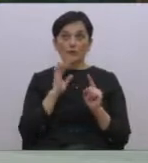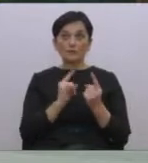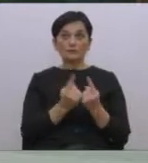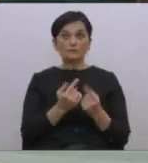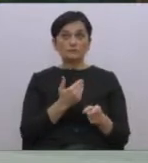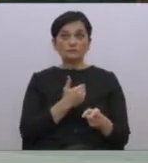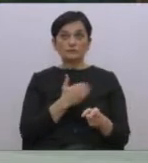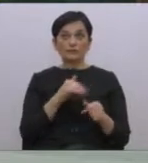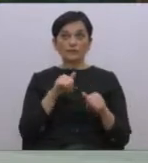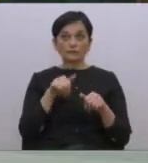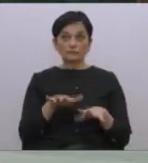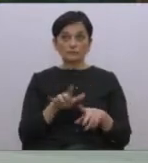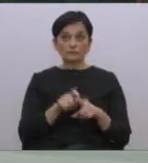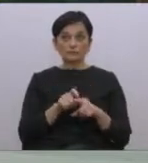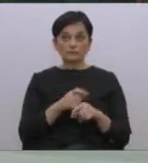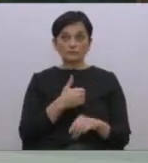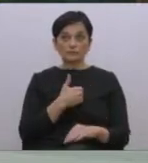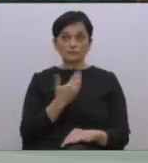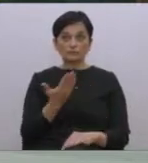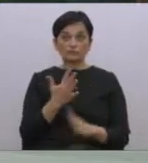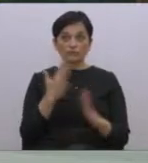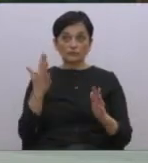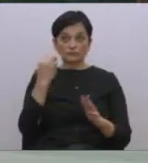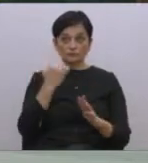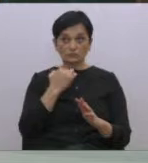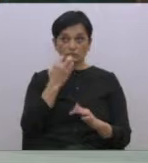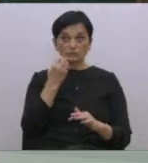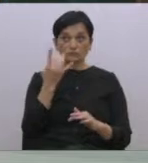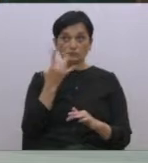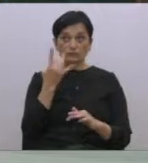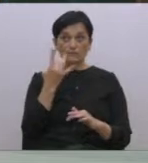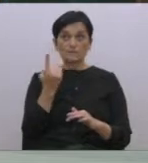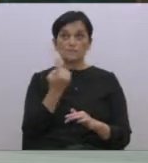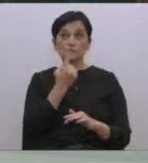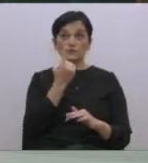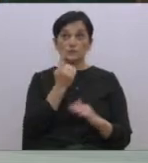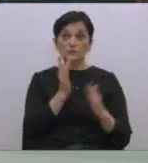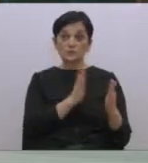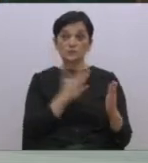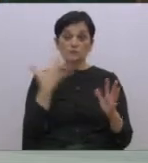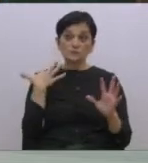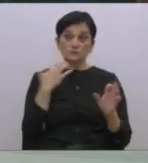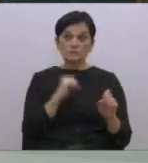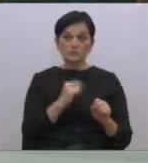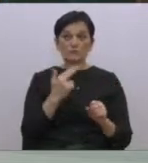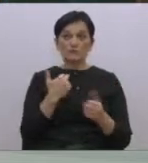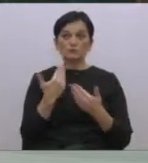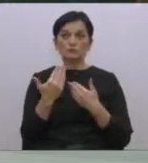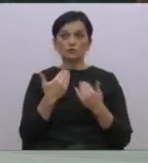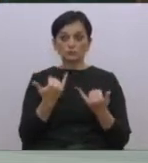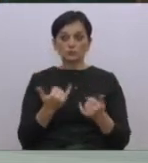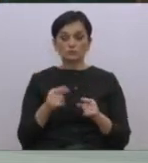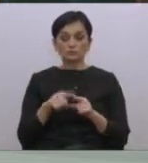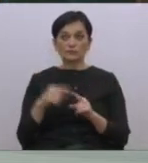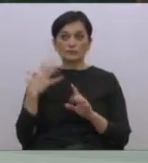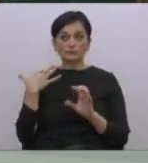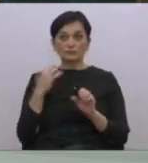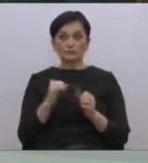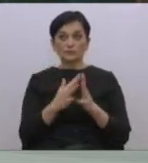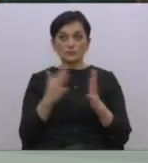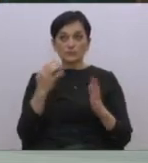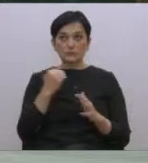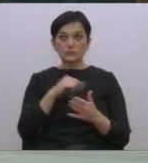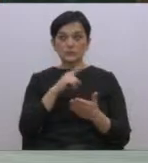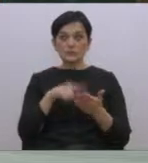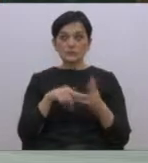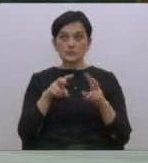უმრავლესობას, არსულ დასკვნით სიტყვა თქვით. დიდი მადლობა კიდევ ერთხელ პირველ ეტაპზე მხარდაჭერისთვის და მოგიწოდებთ ახლაც მხარდაჭერისთვის. დიდი მადლობა,